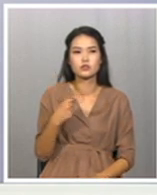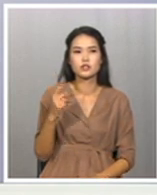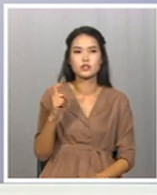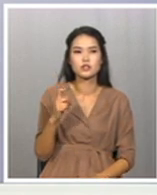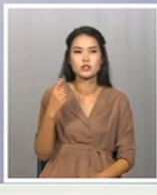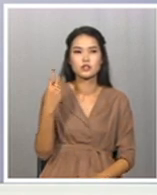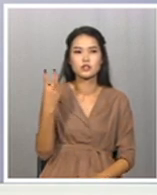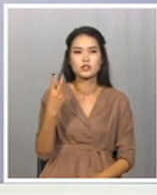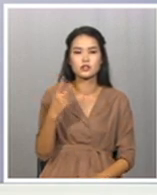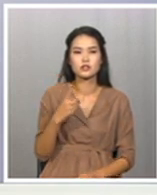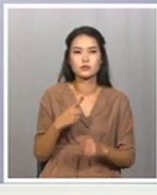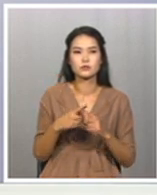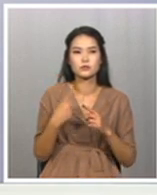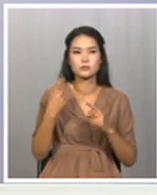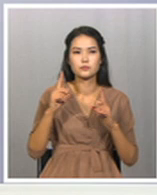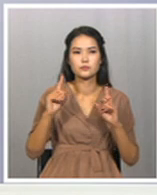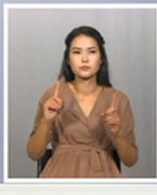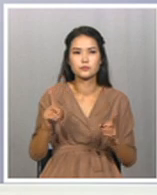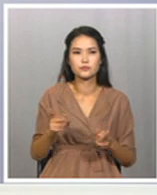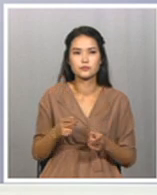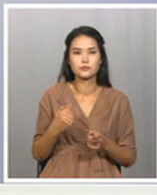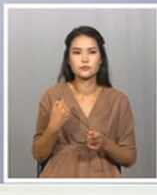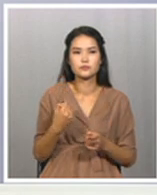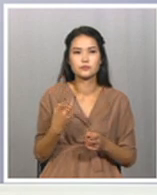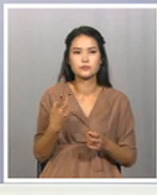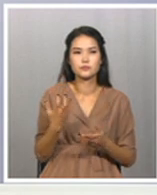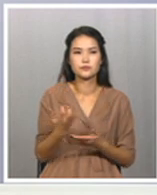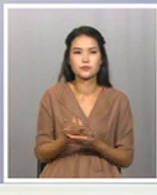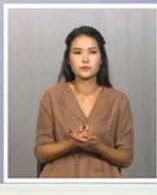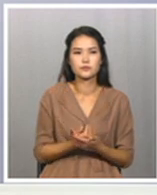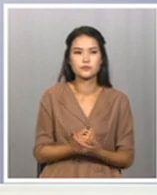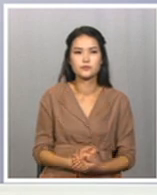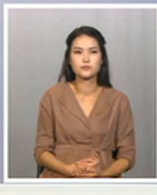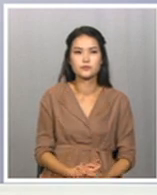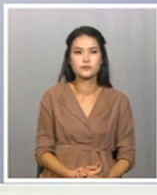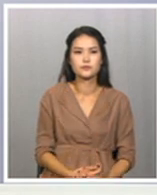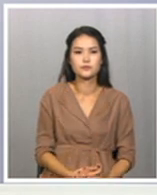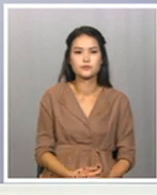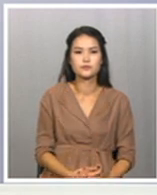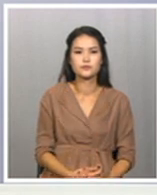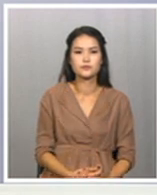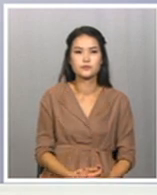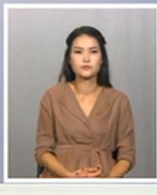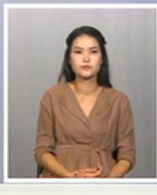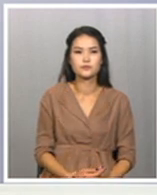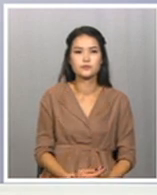x-тің 3 дәрежесі азайтылған x-тің 2 дәрежесі қосылған 1-дің логарифмі.